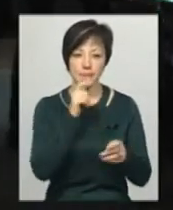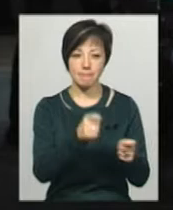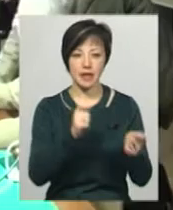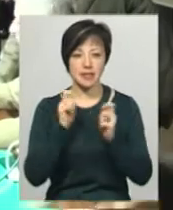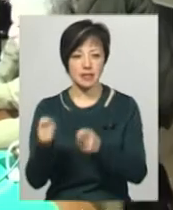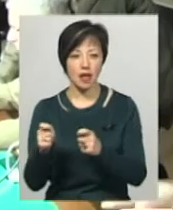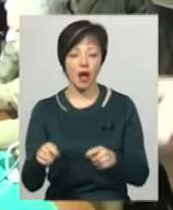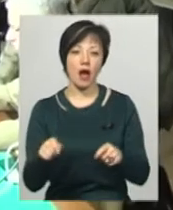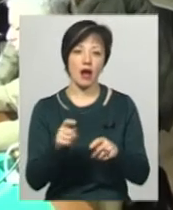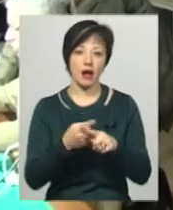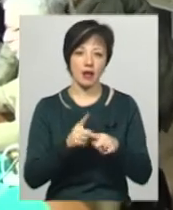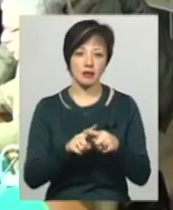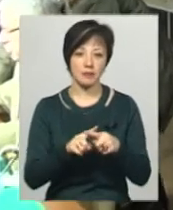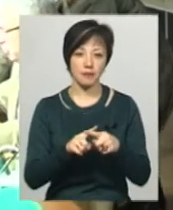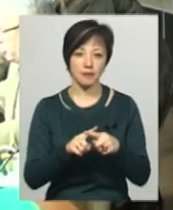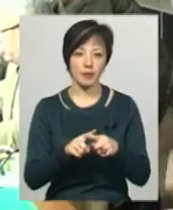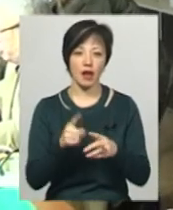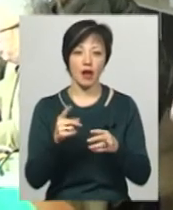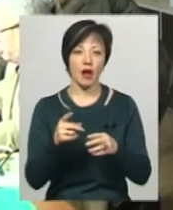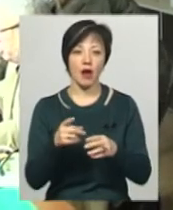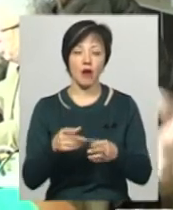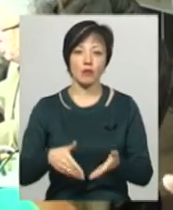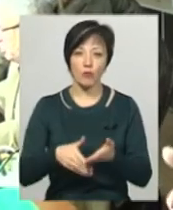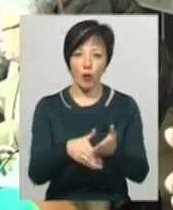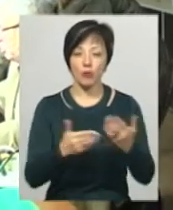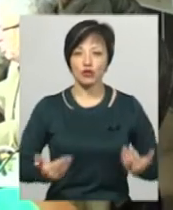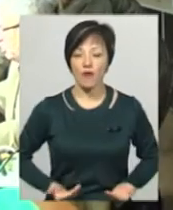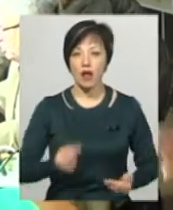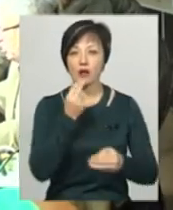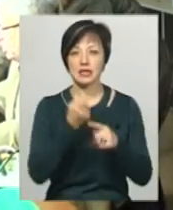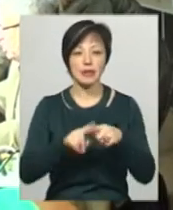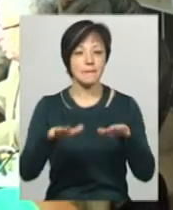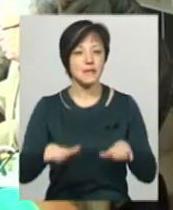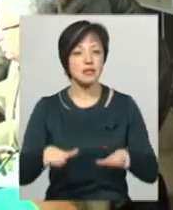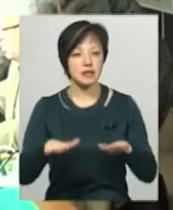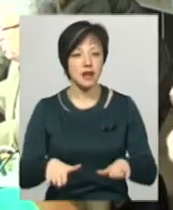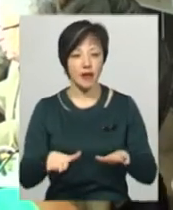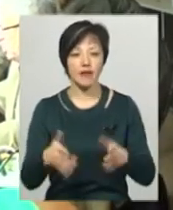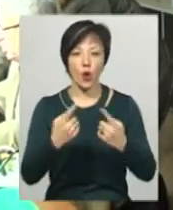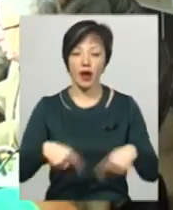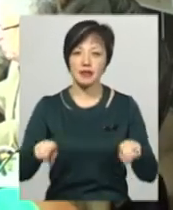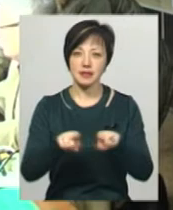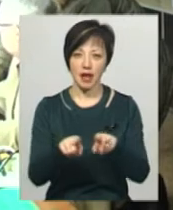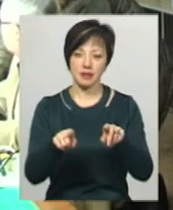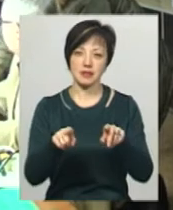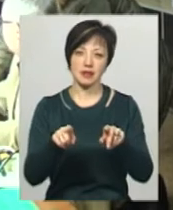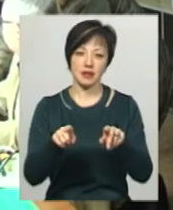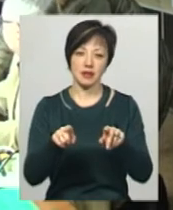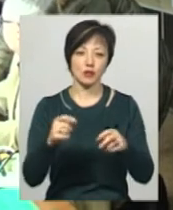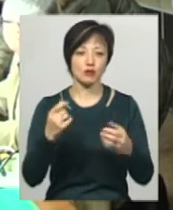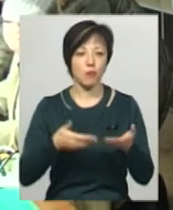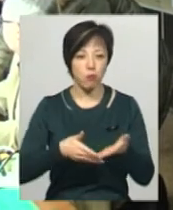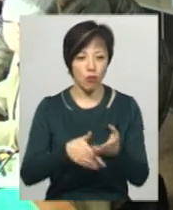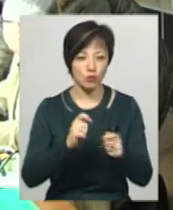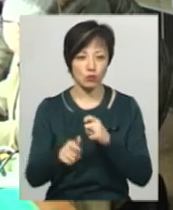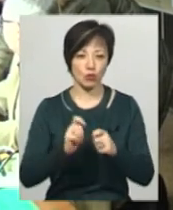А трансфер на змагання, проживання, харчування – це вже місцеві організації,